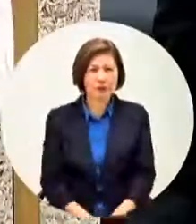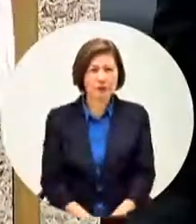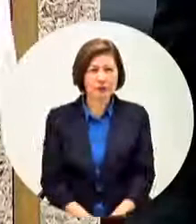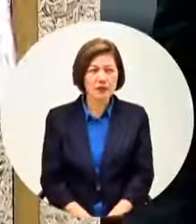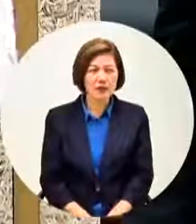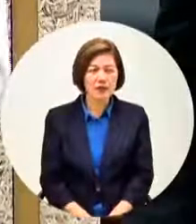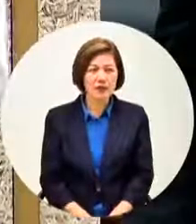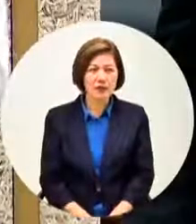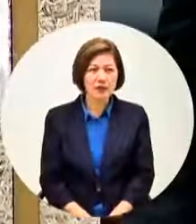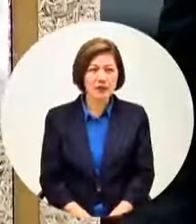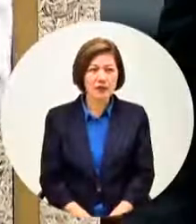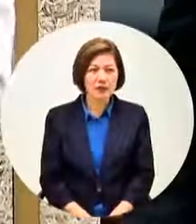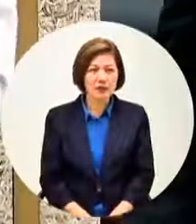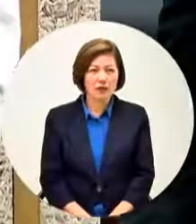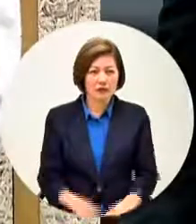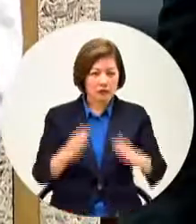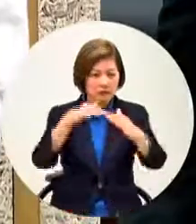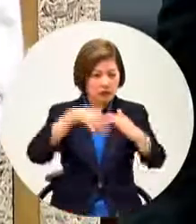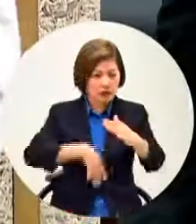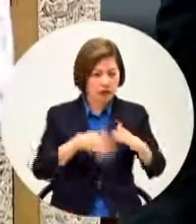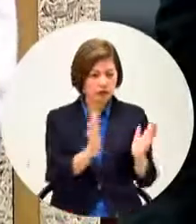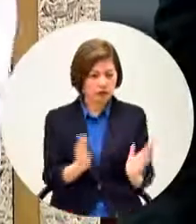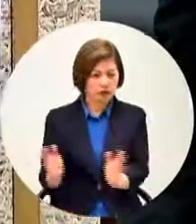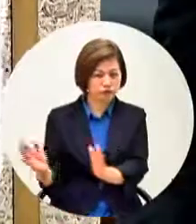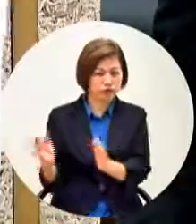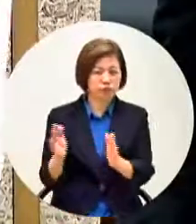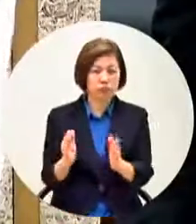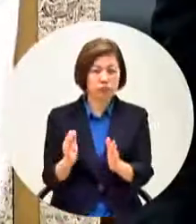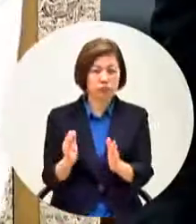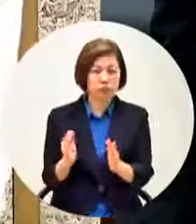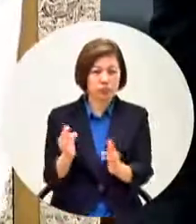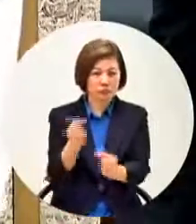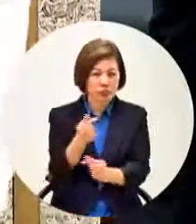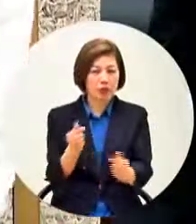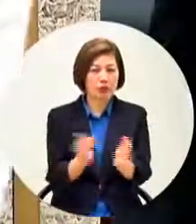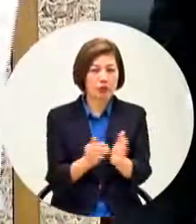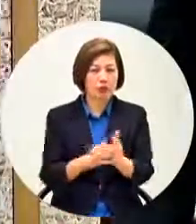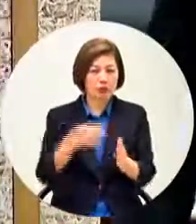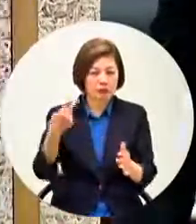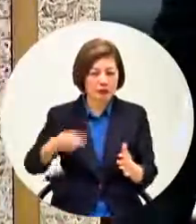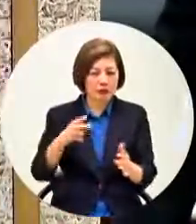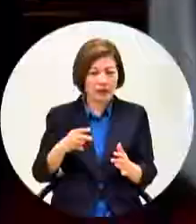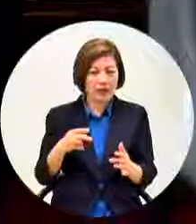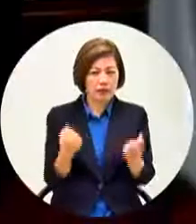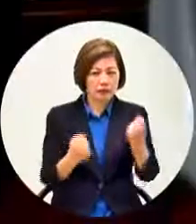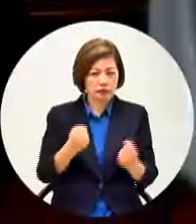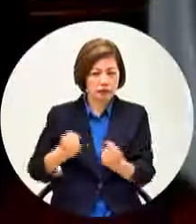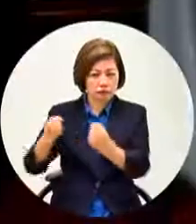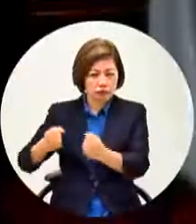会当先厝内处理好，来就刷车安尼。 你请坐吼。